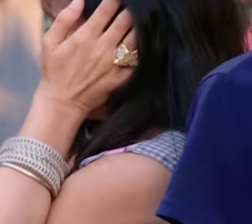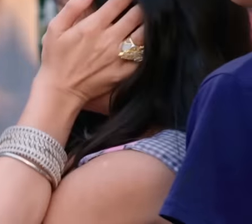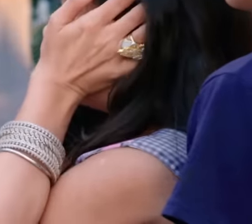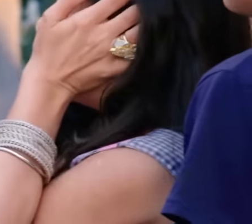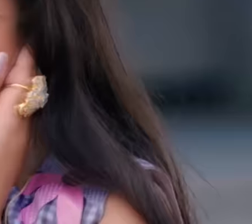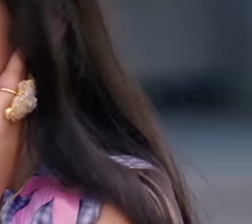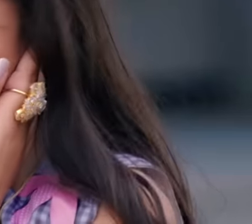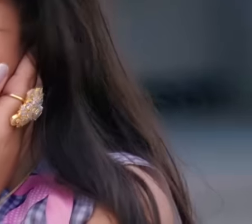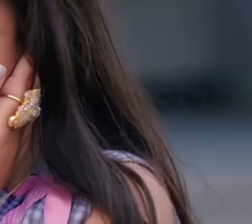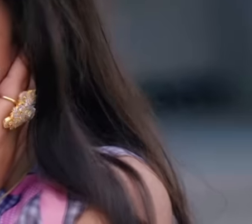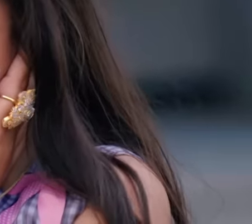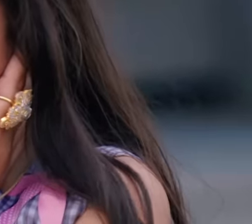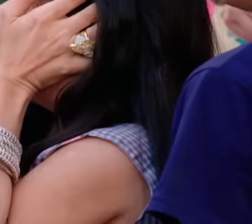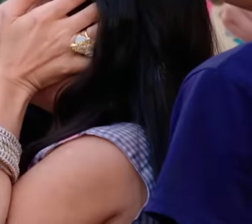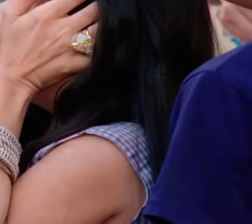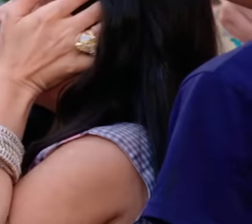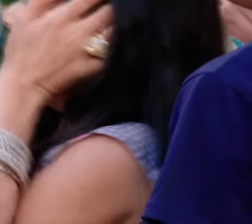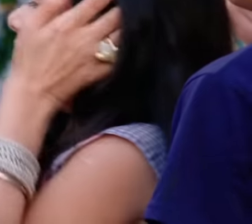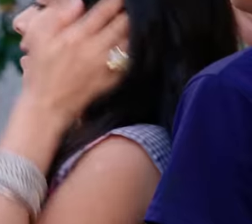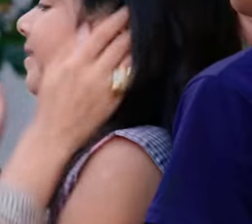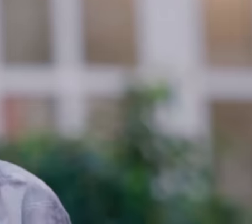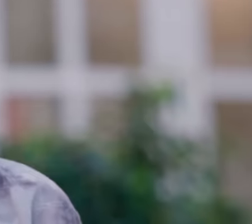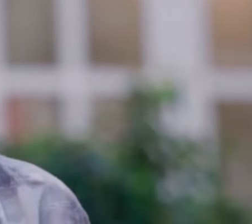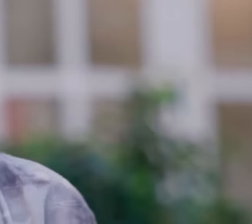तू ही मेरा खुदा।